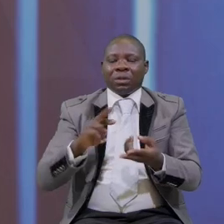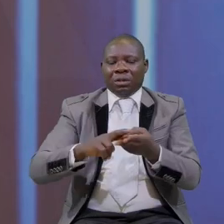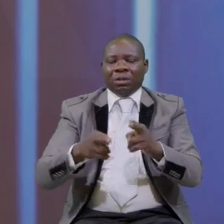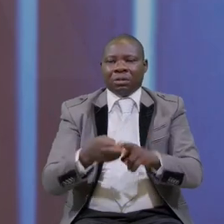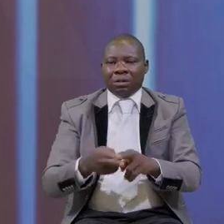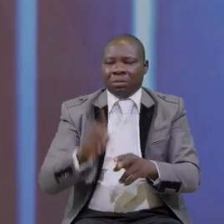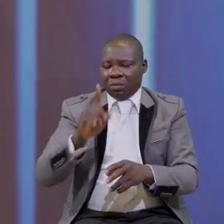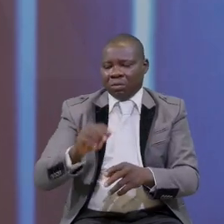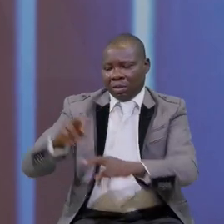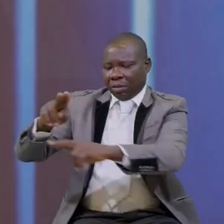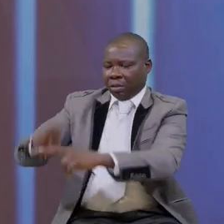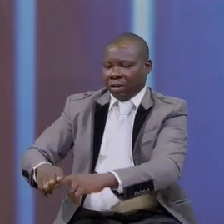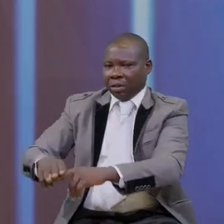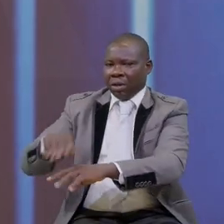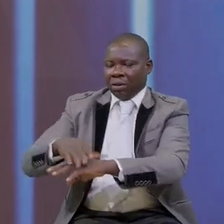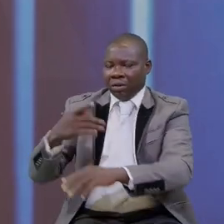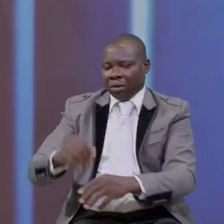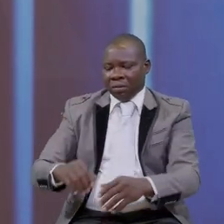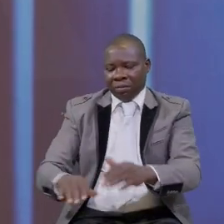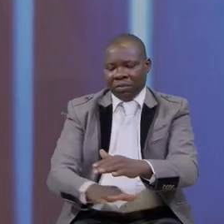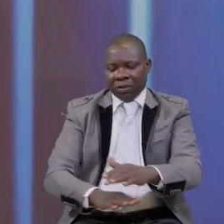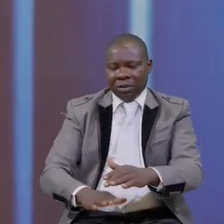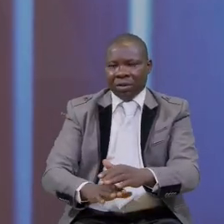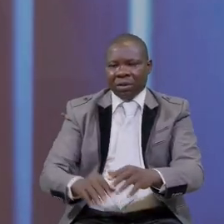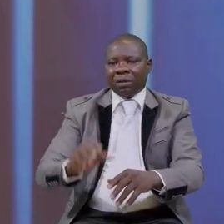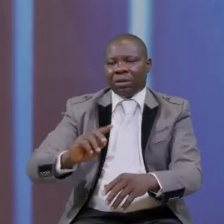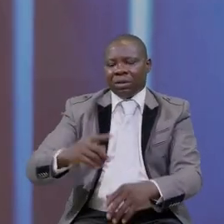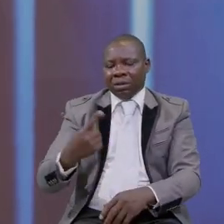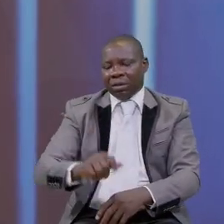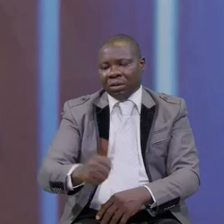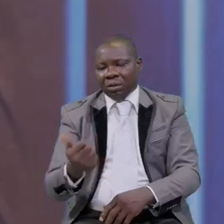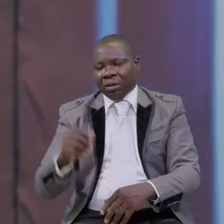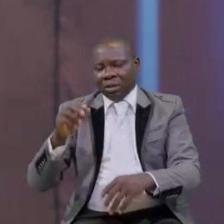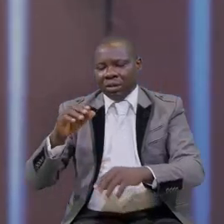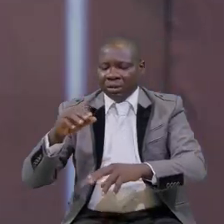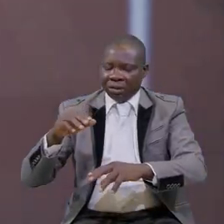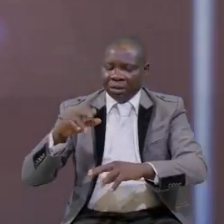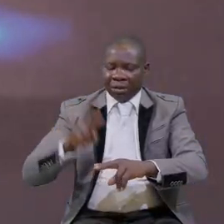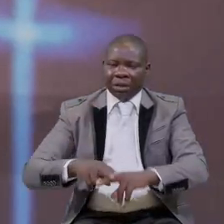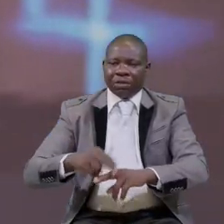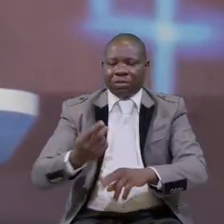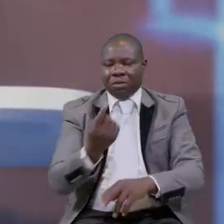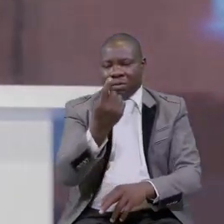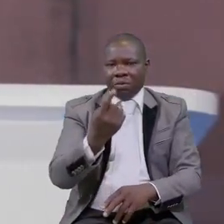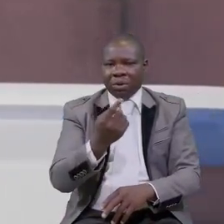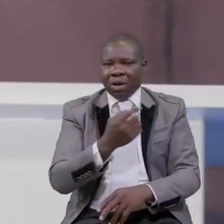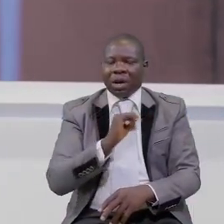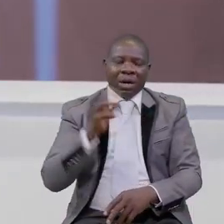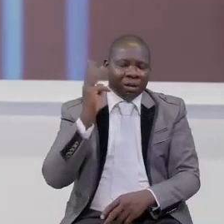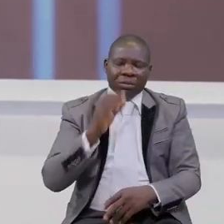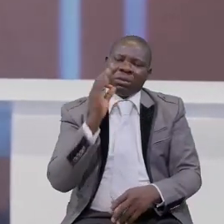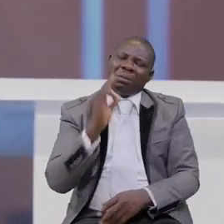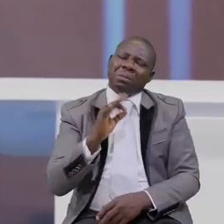Et l'un était assis en bas, l'autre était assis dans la galerie. Et je prêchais. J'ai dit,